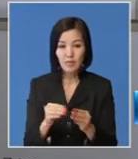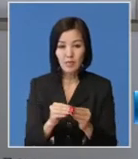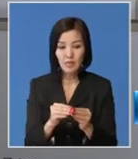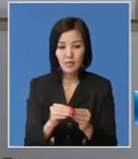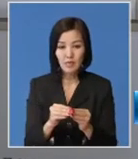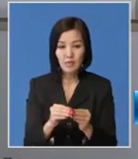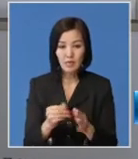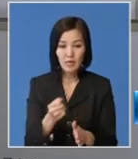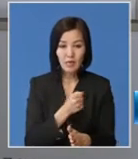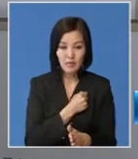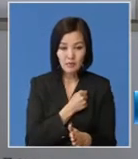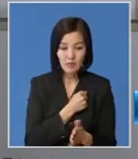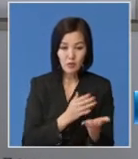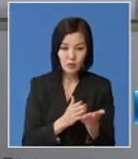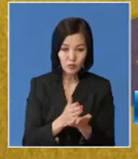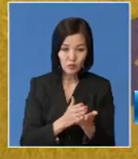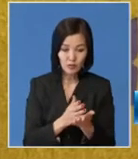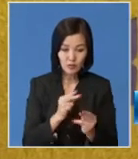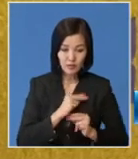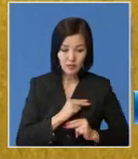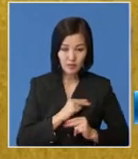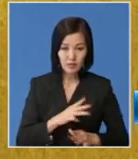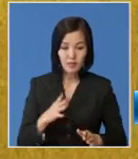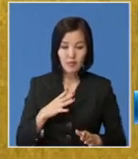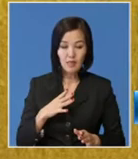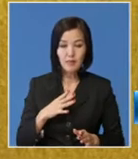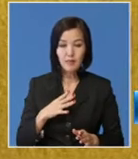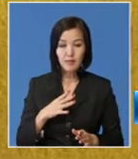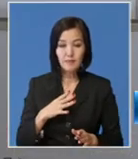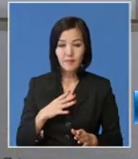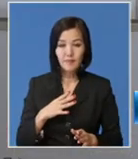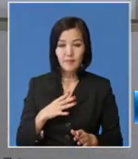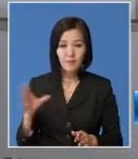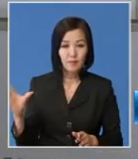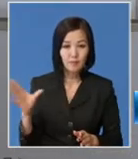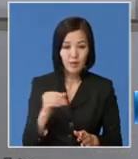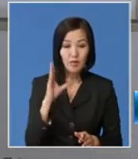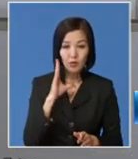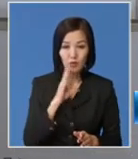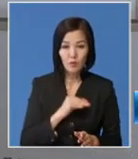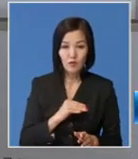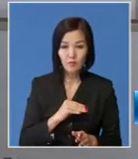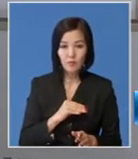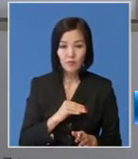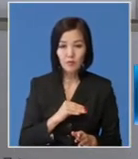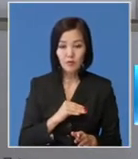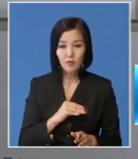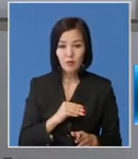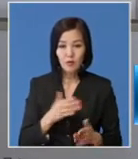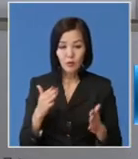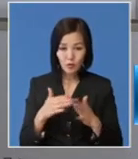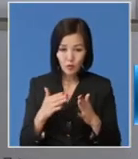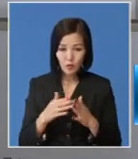Екеміз де әскер болып жұмыс істедік. Ол әскери болғаннан кейін бәріне де үлгереміз. Үйдің де тіршілігі